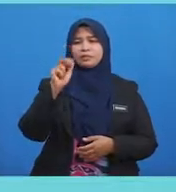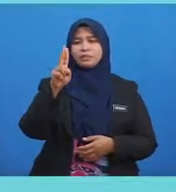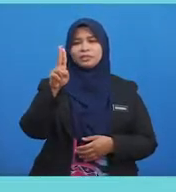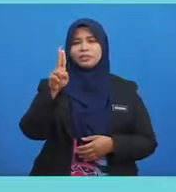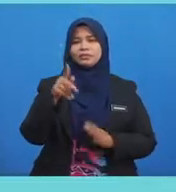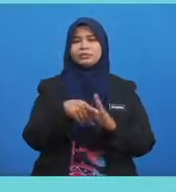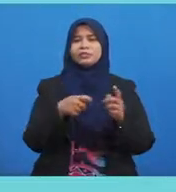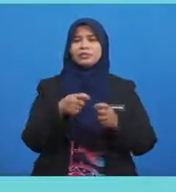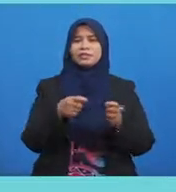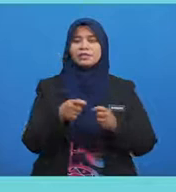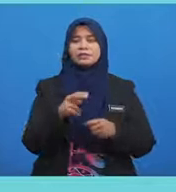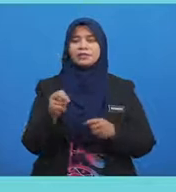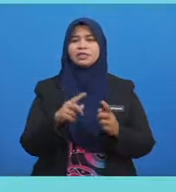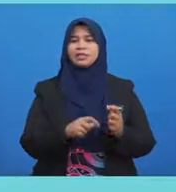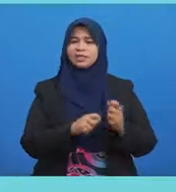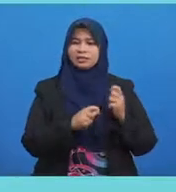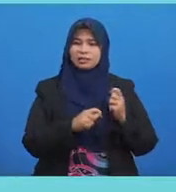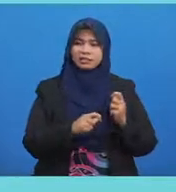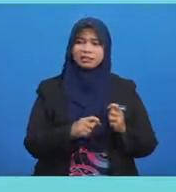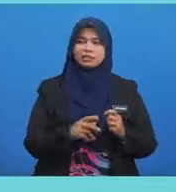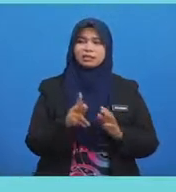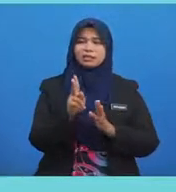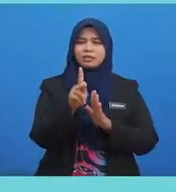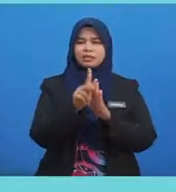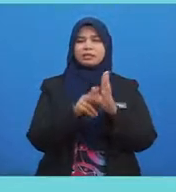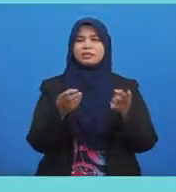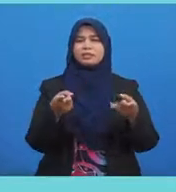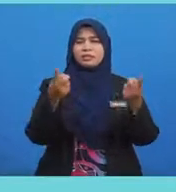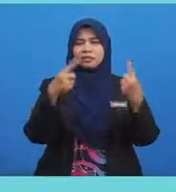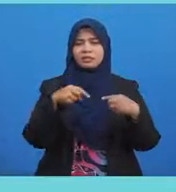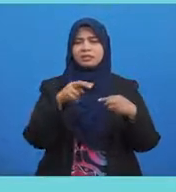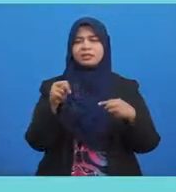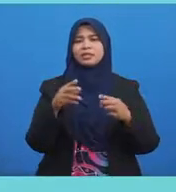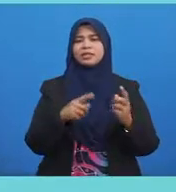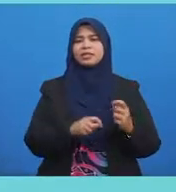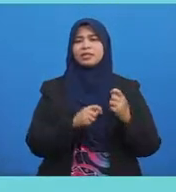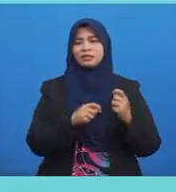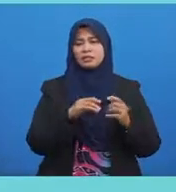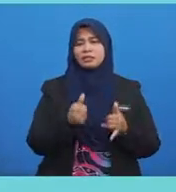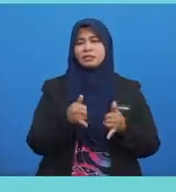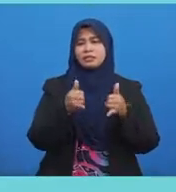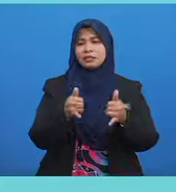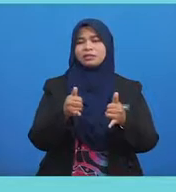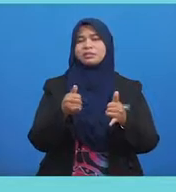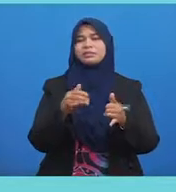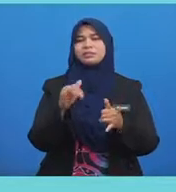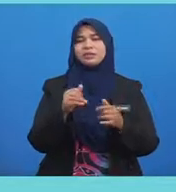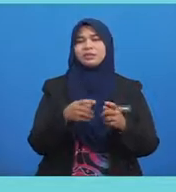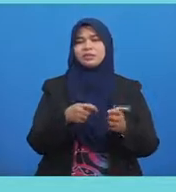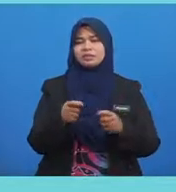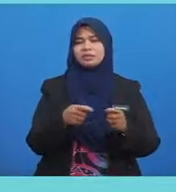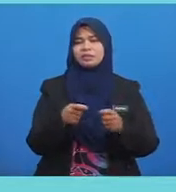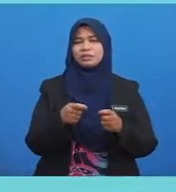Kehadiran tentera-tentera Australia yang mentadbir Sarawak di bawah BBCAU untuk